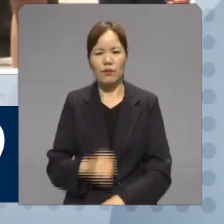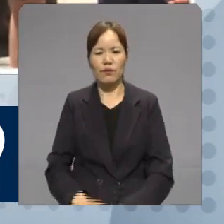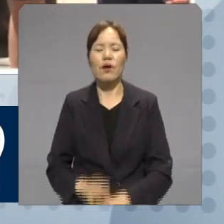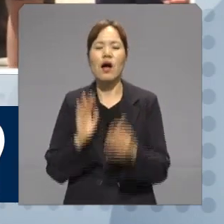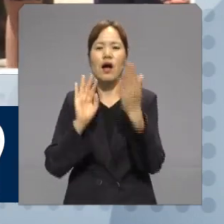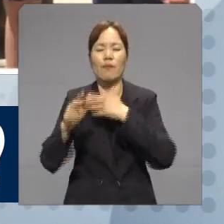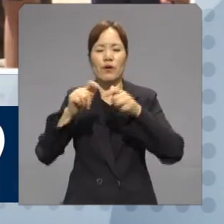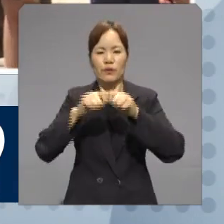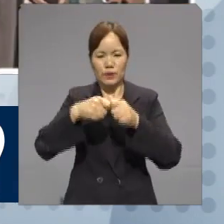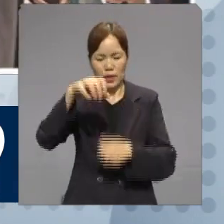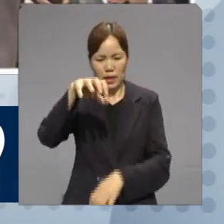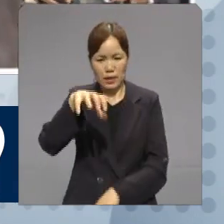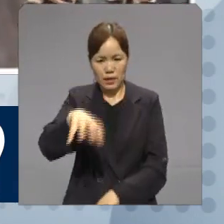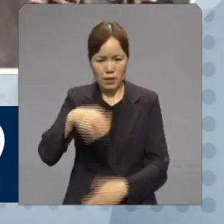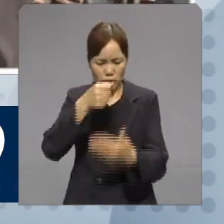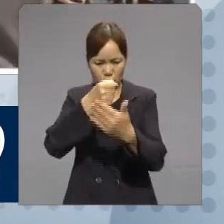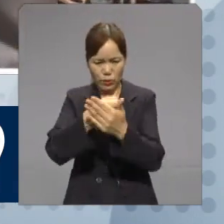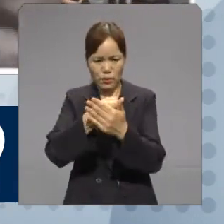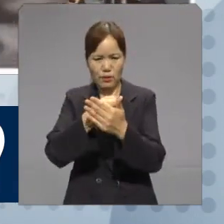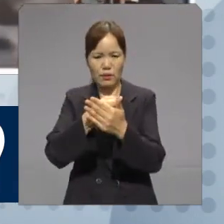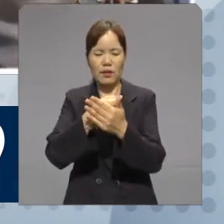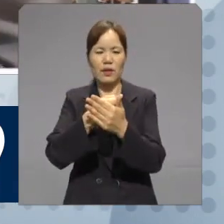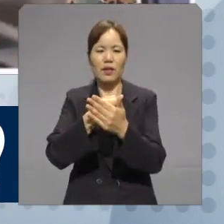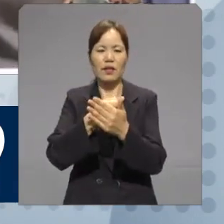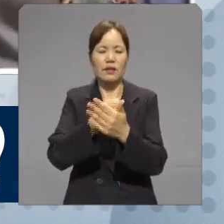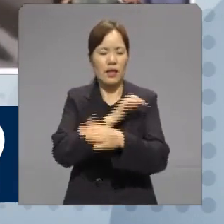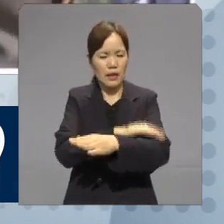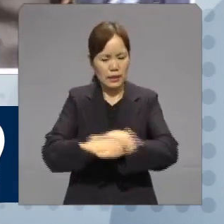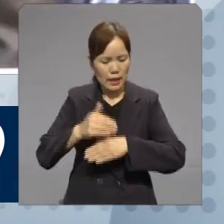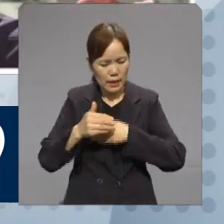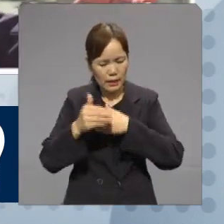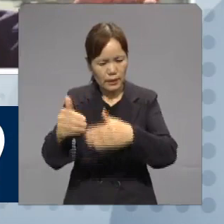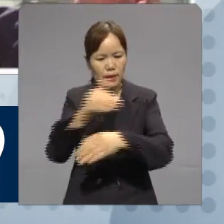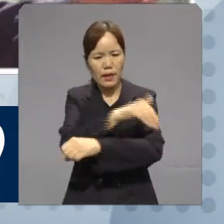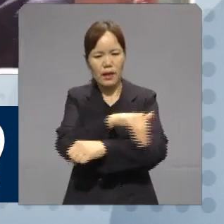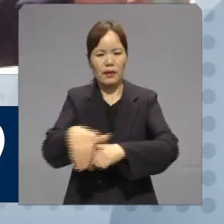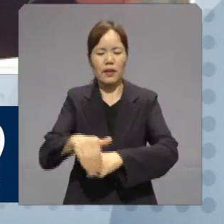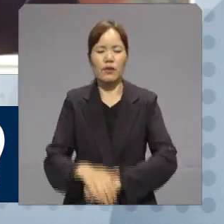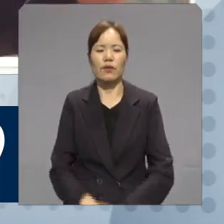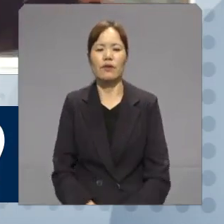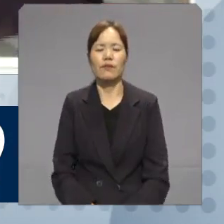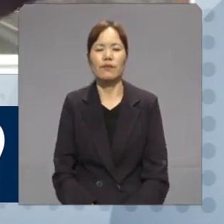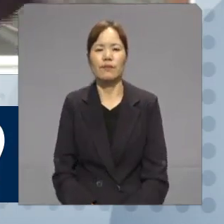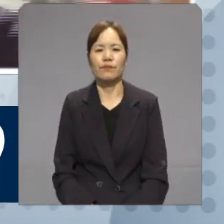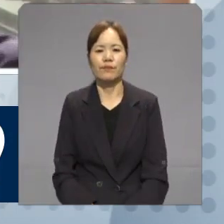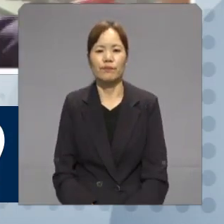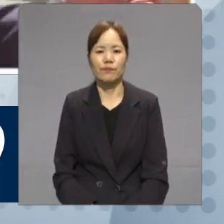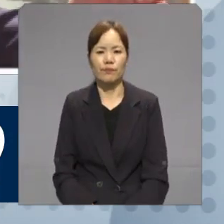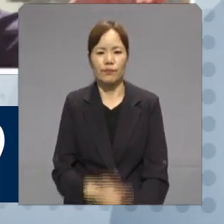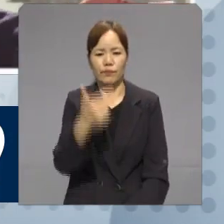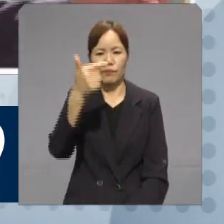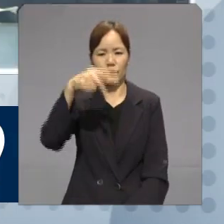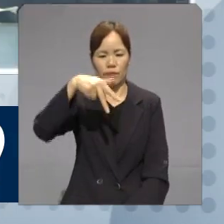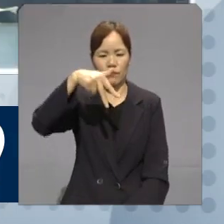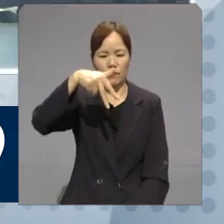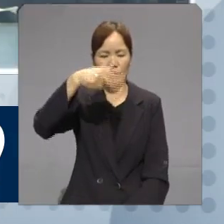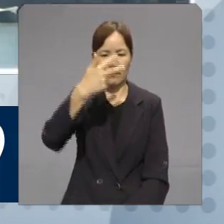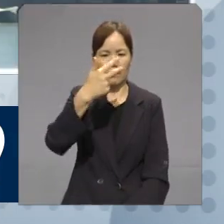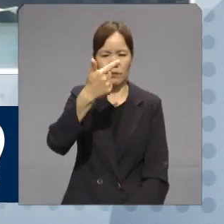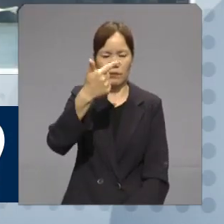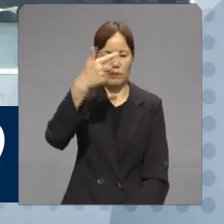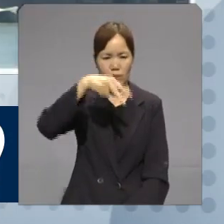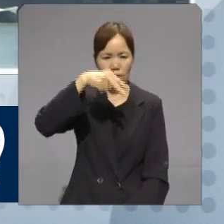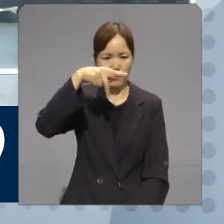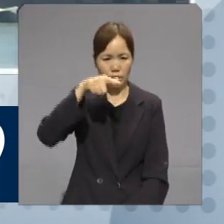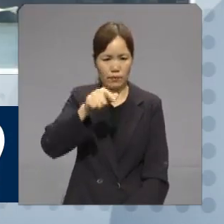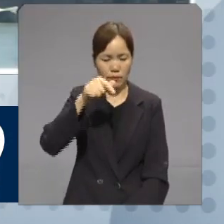구체적인 지역까지 지금 정해서 차질없이 진행시켜 나가려고 합니다 또 뉴저지 주지사를 만나서 앞으로